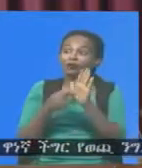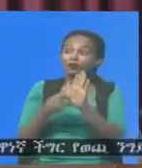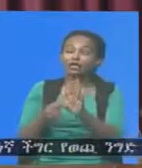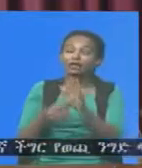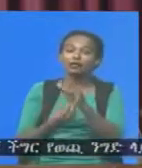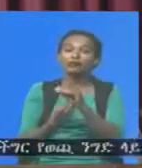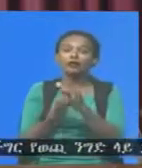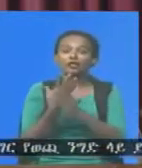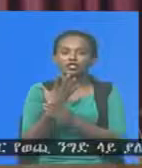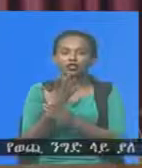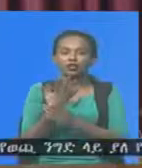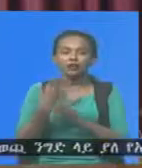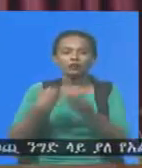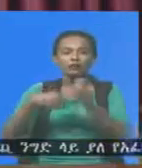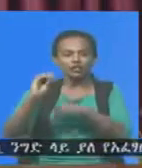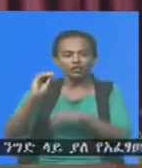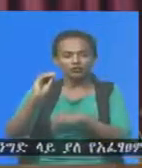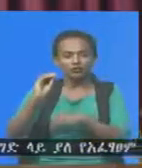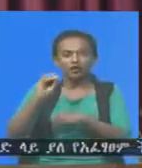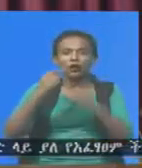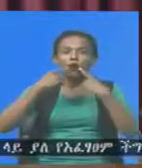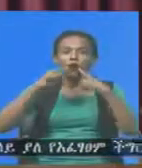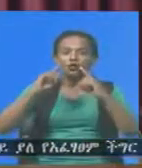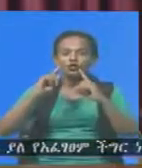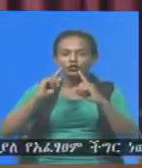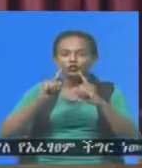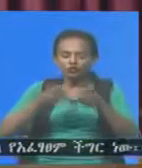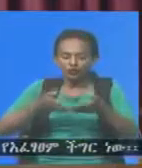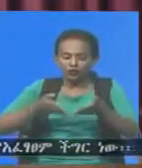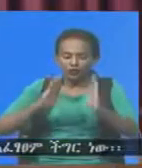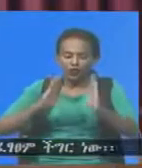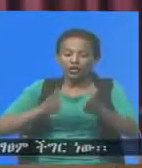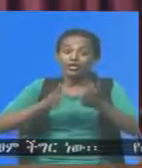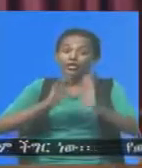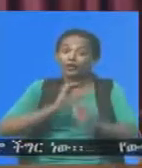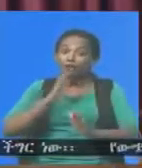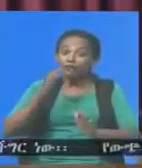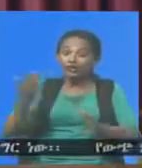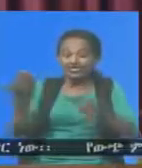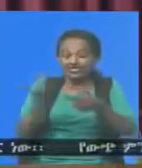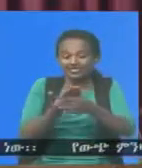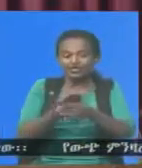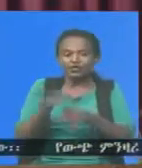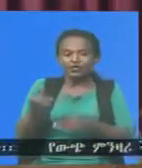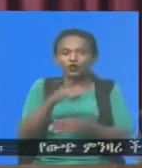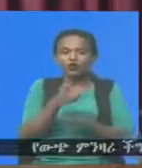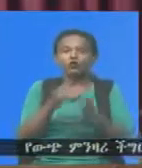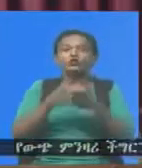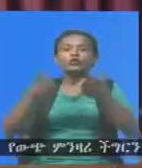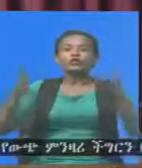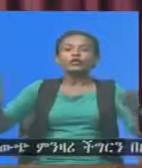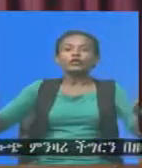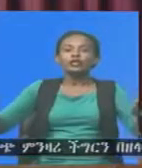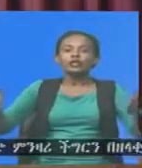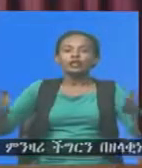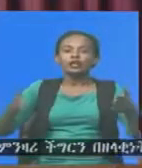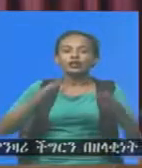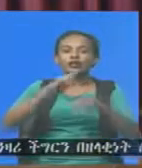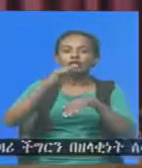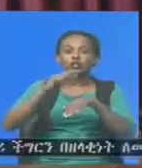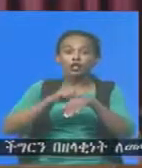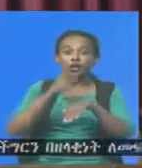ማመንጨት መሸጥ በአዋጅ ተፈቅዷል። የማይፈቀድ ክልክል ላይ ተደረገበት ሰፊ ናሽናል